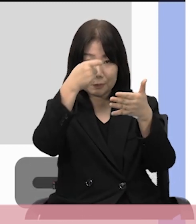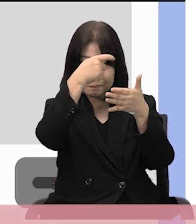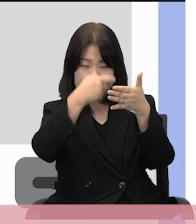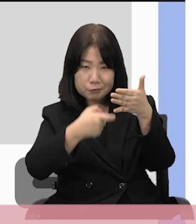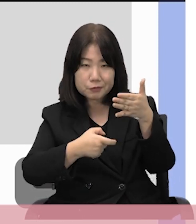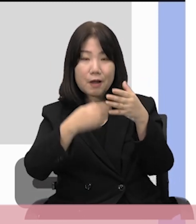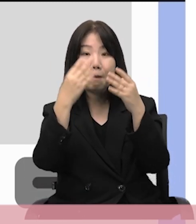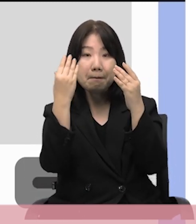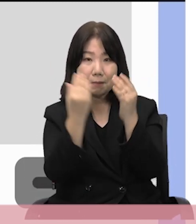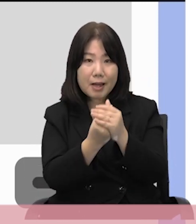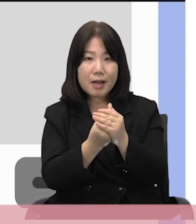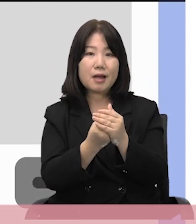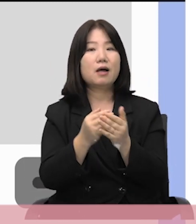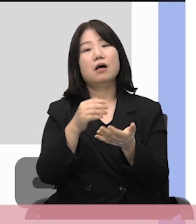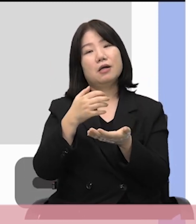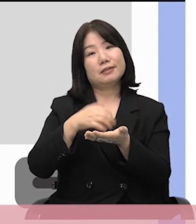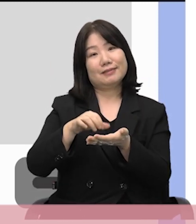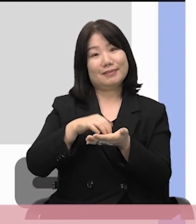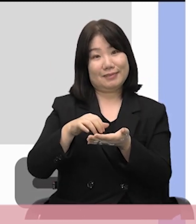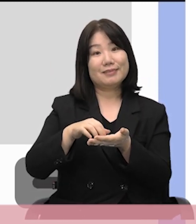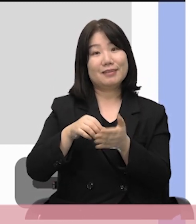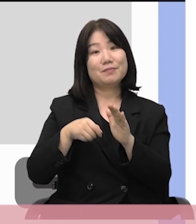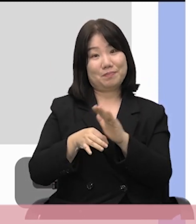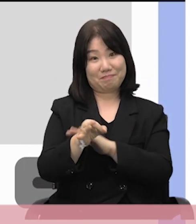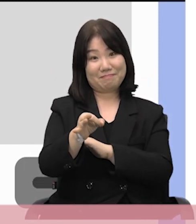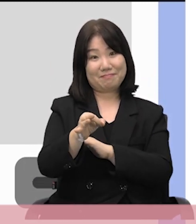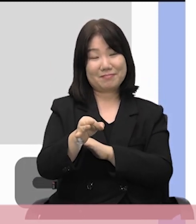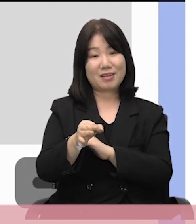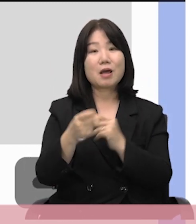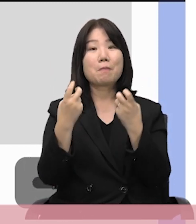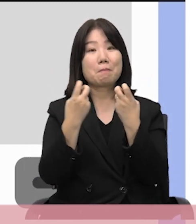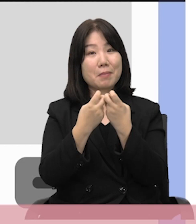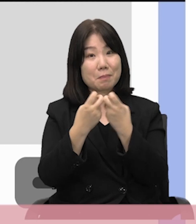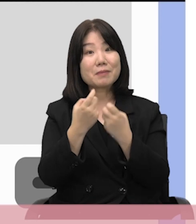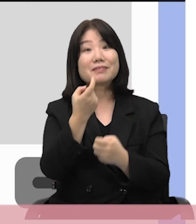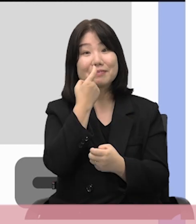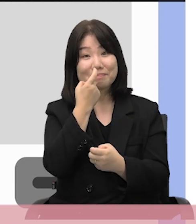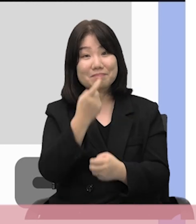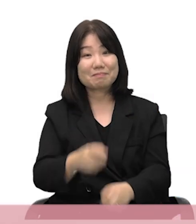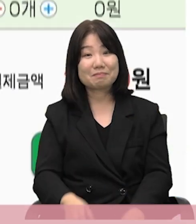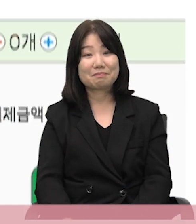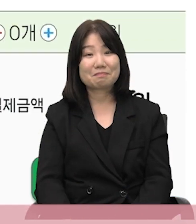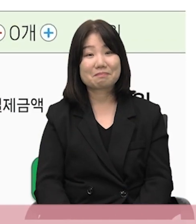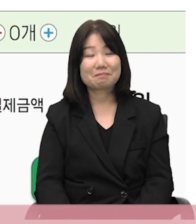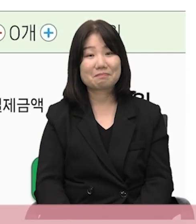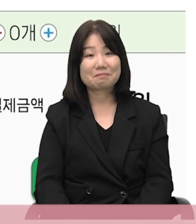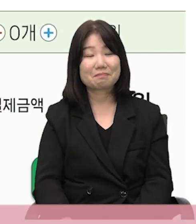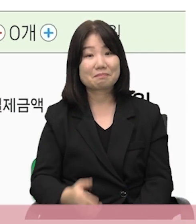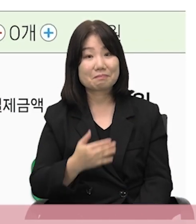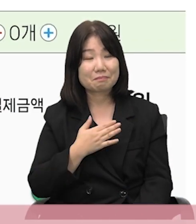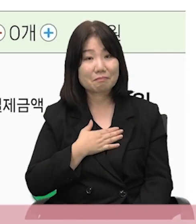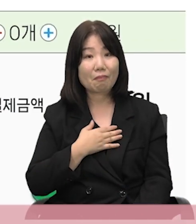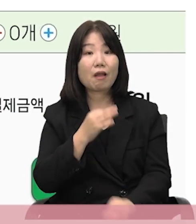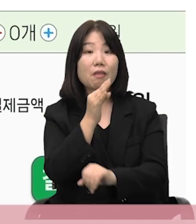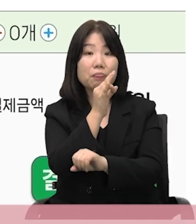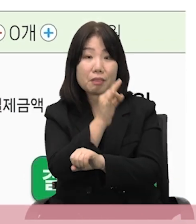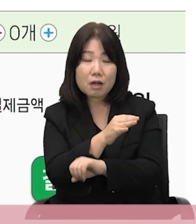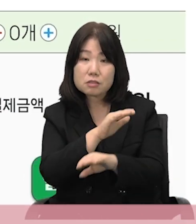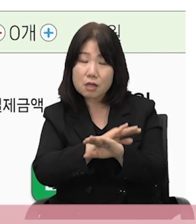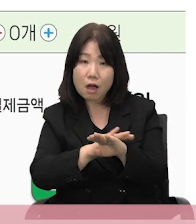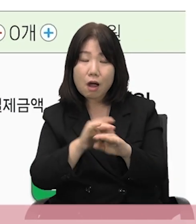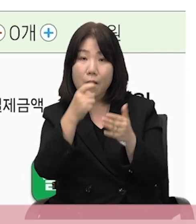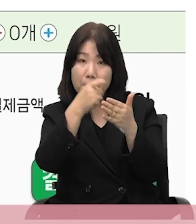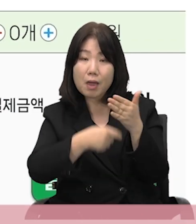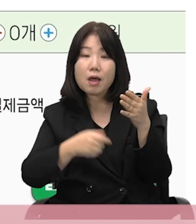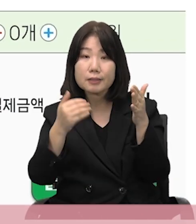스캔하면 상품의 금액을 결제할 수 있어요. 결제하는 방법에 대해 배워봅시다. 내가 구매한 상품을 잘